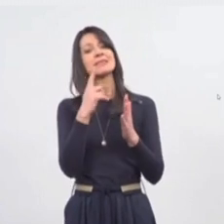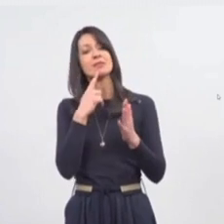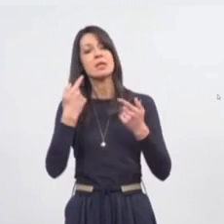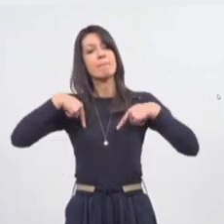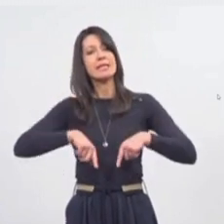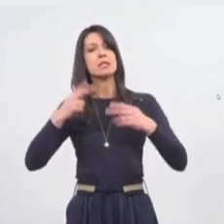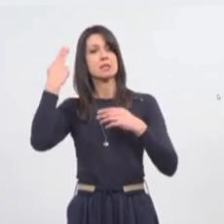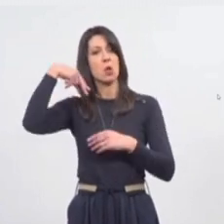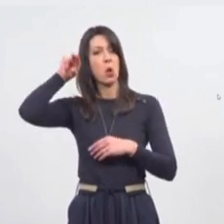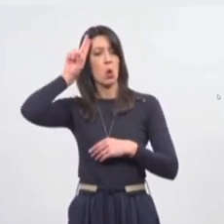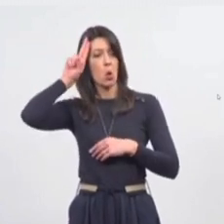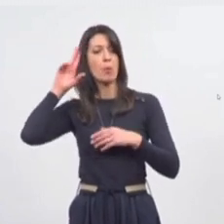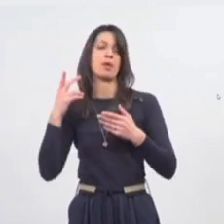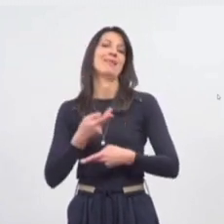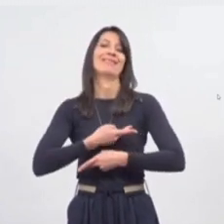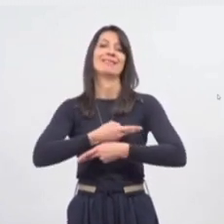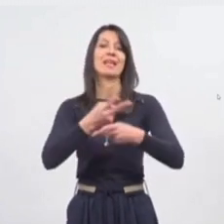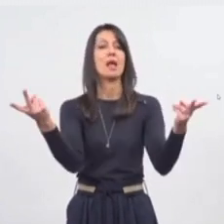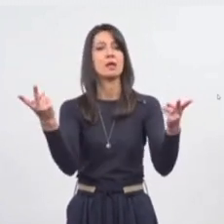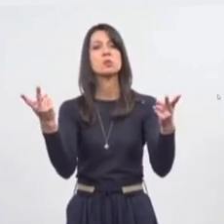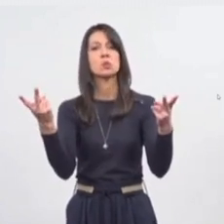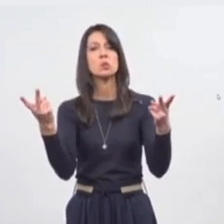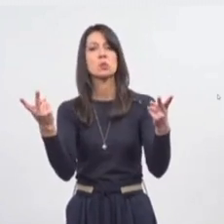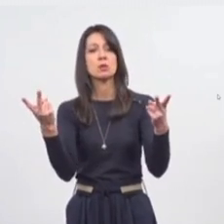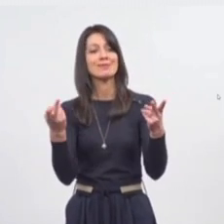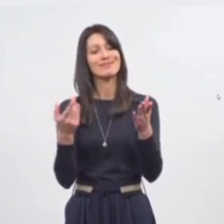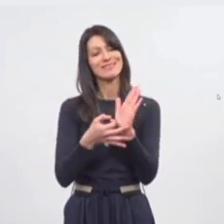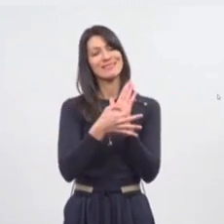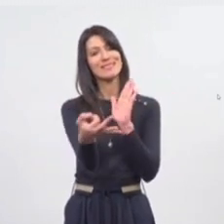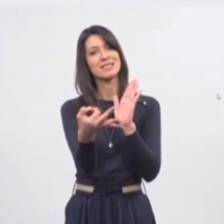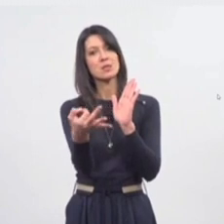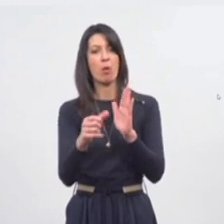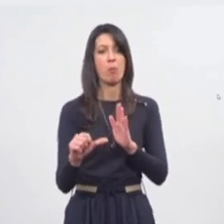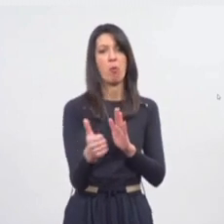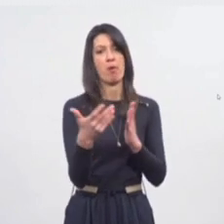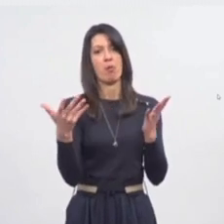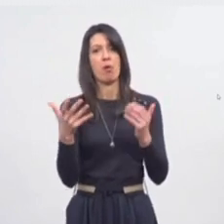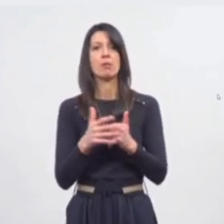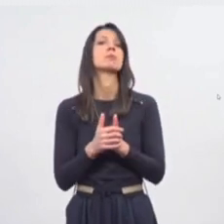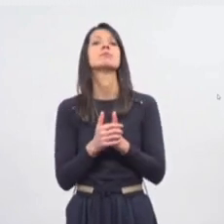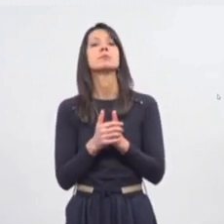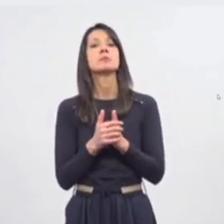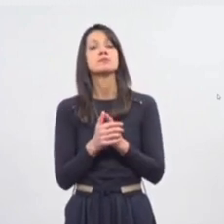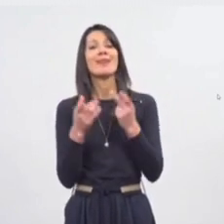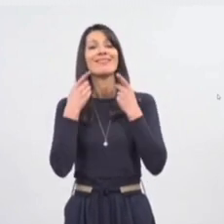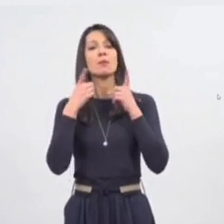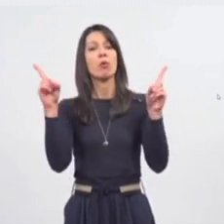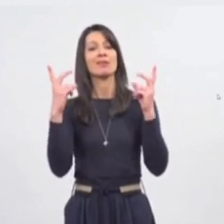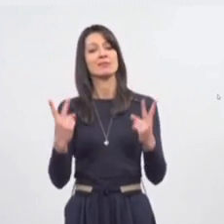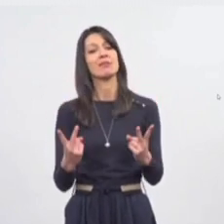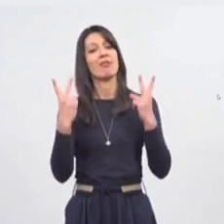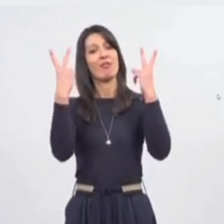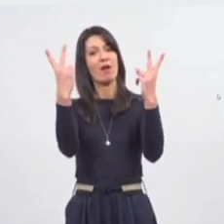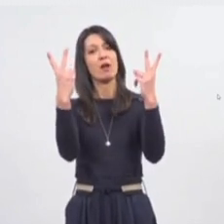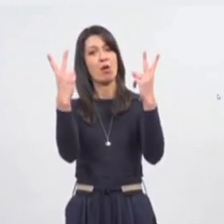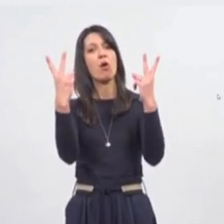européens chargés de la culture et des médias réaffirme en premier lieu que les valeurs démocratiques, au rang desquelles